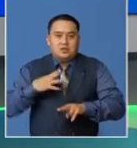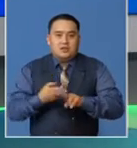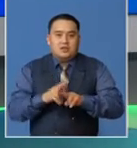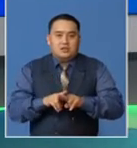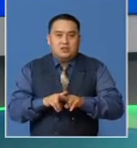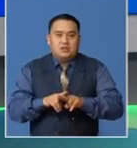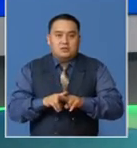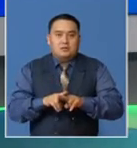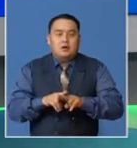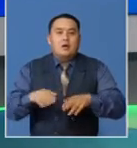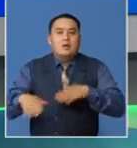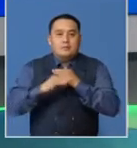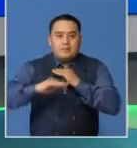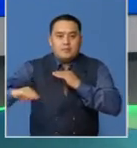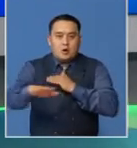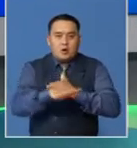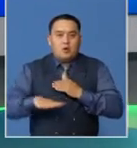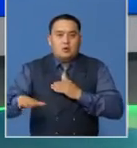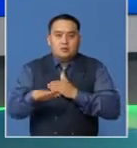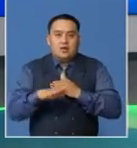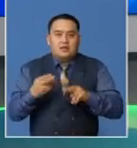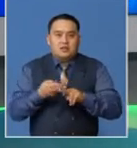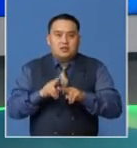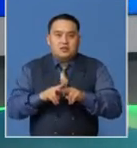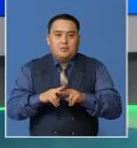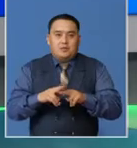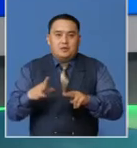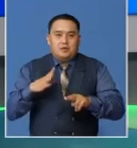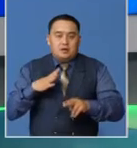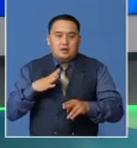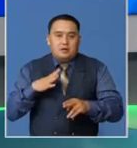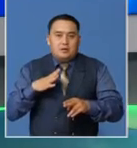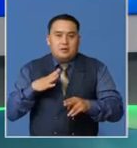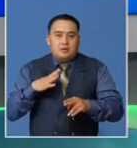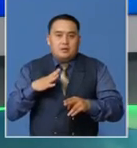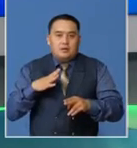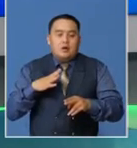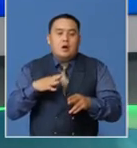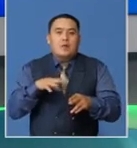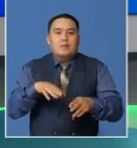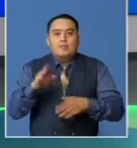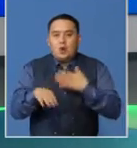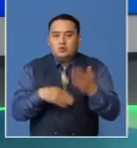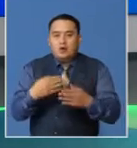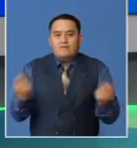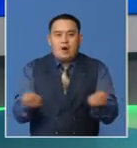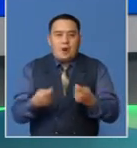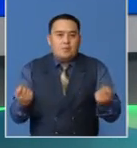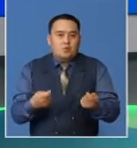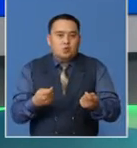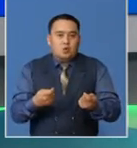тема – пастбищные угодья. Выпас скота должен быть упорядочен, поскольку бесконтрольный и беспорядочный выпас